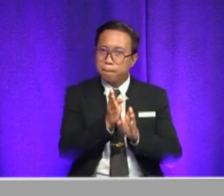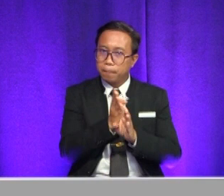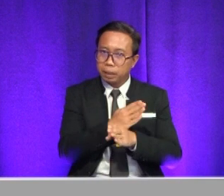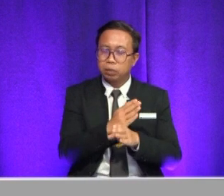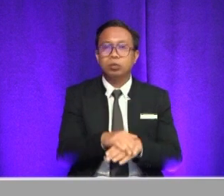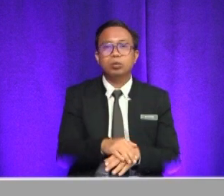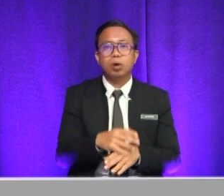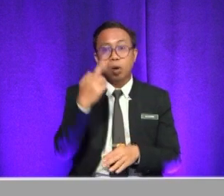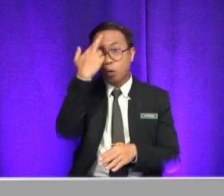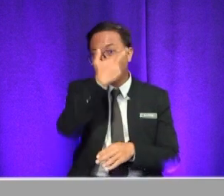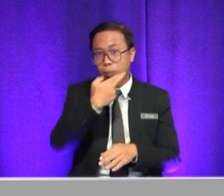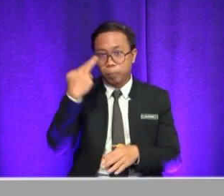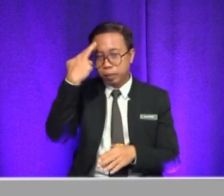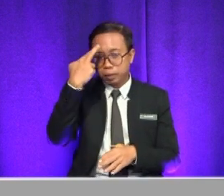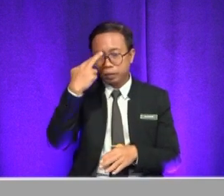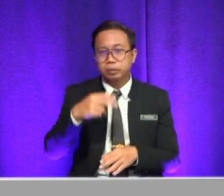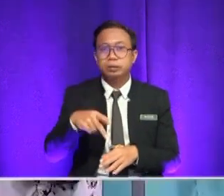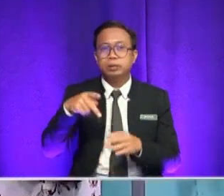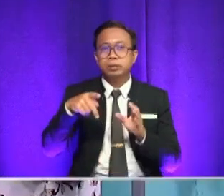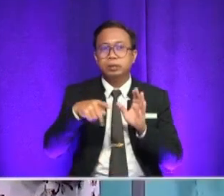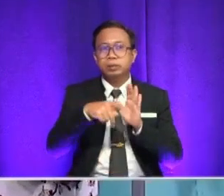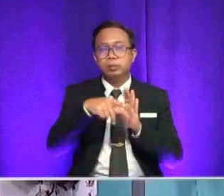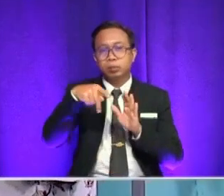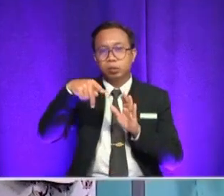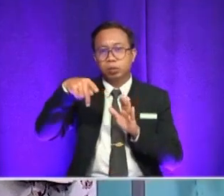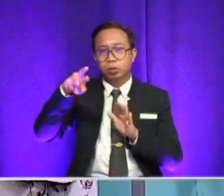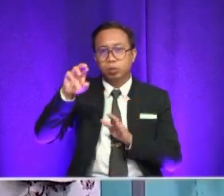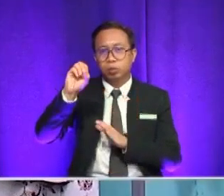ataupun rupa simbol sensor proximity.